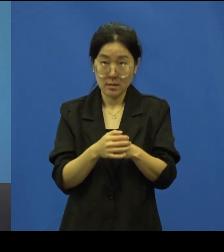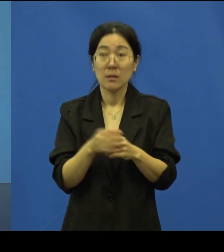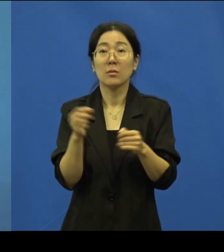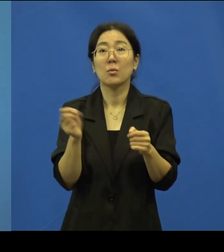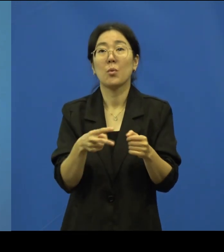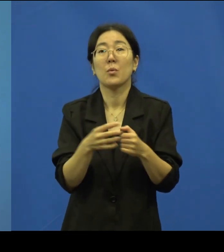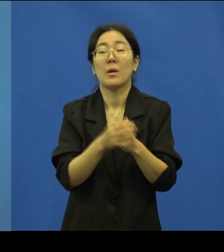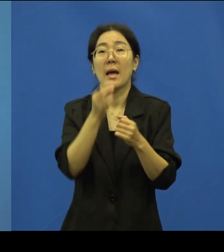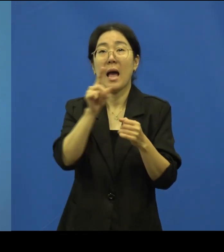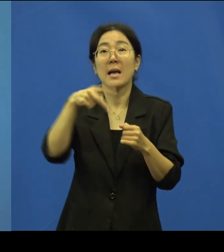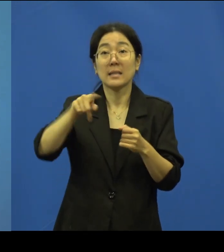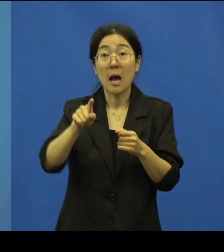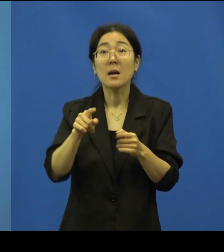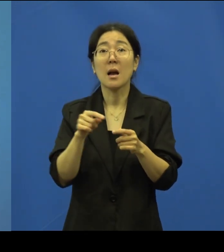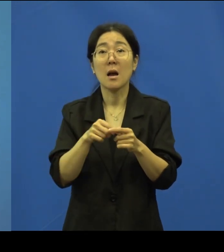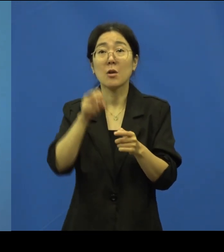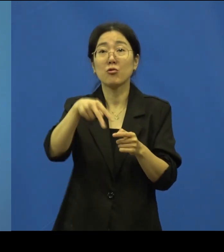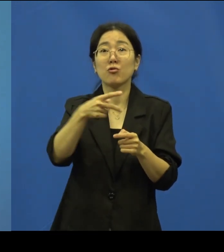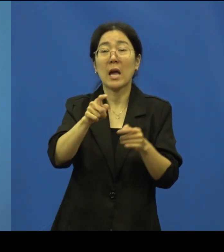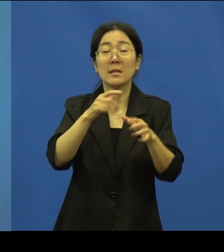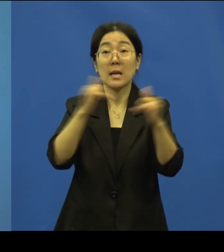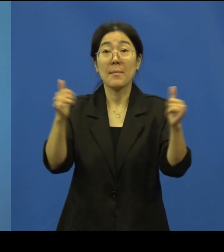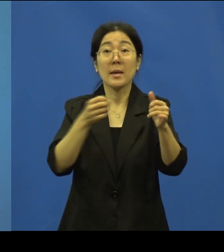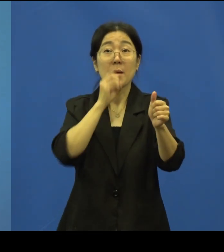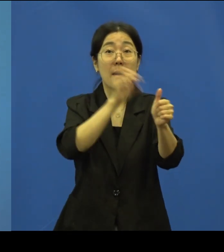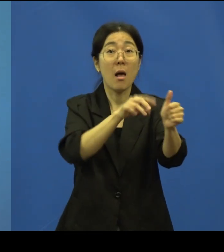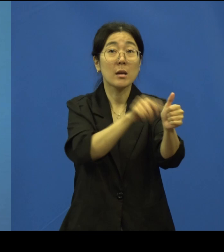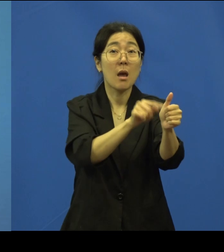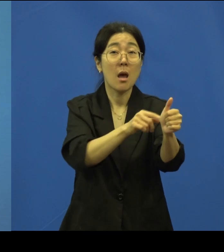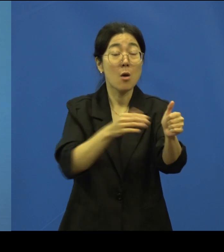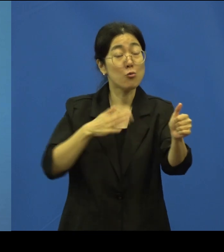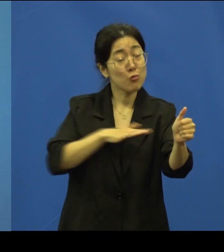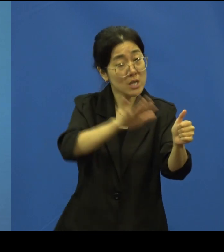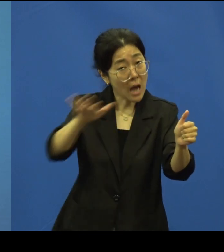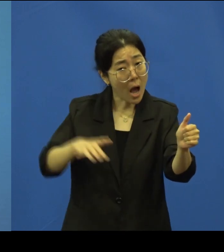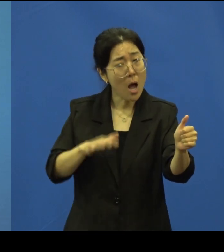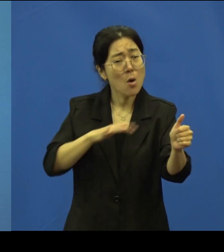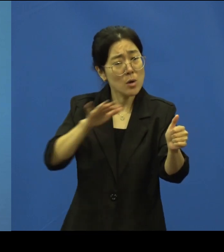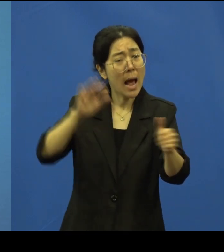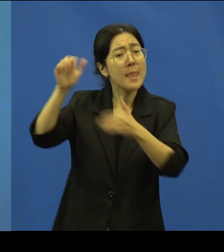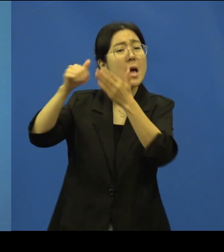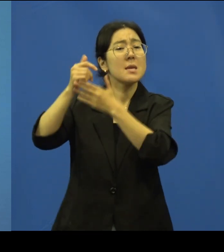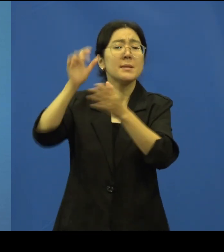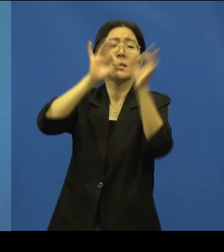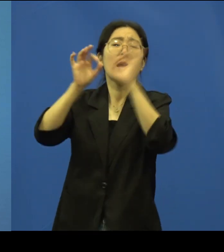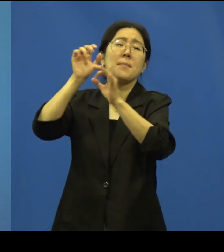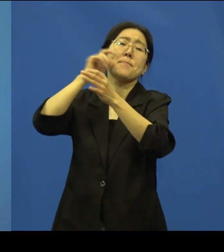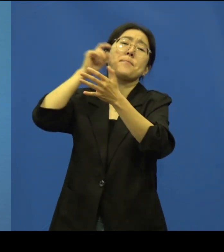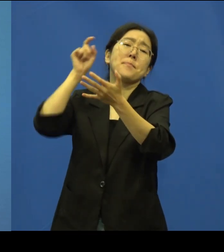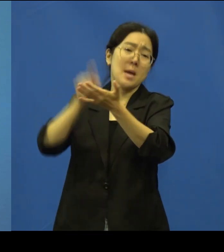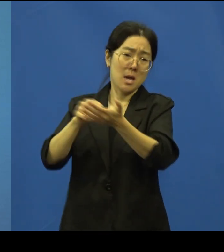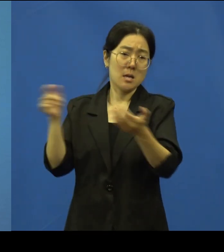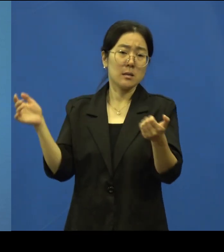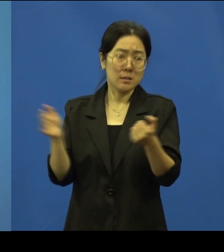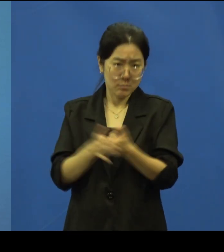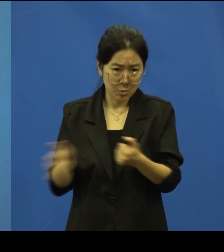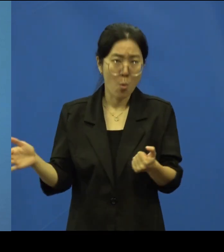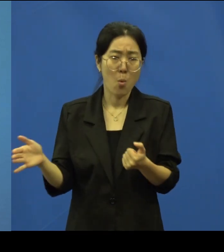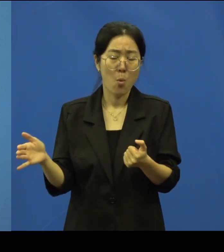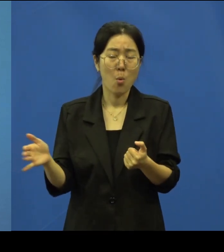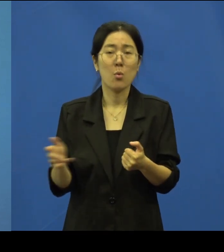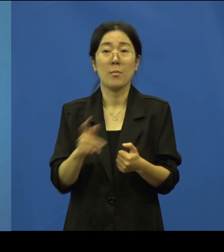상반절에는 아사가 일찍 유다 사람에게 이르되 우리가 우리 하나님 여호와를 찾았으므로, 이렇게 되어 있습니다.